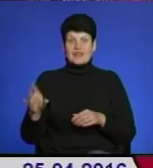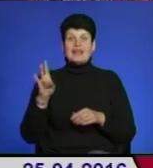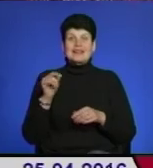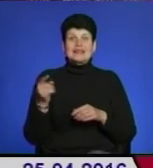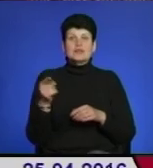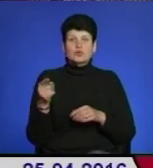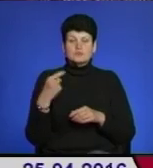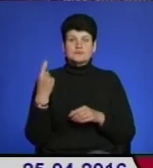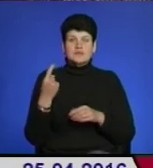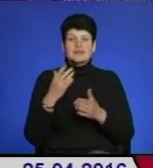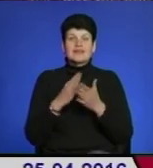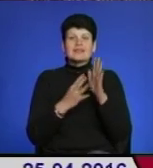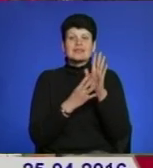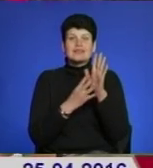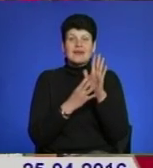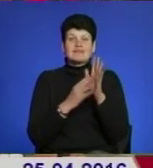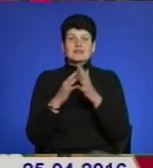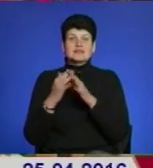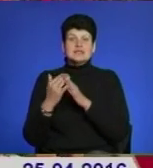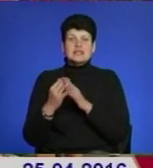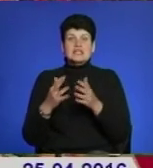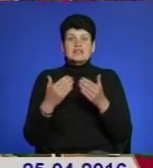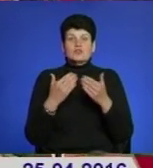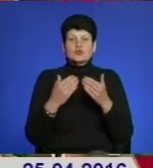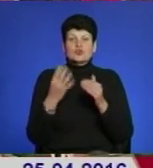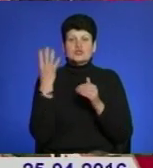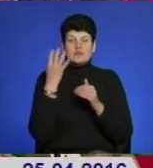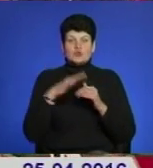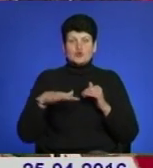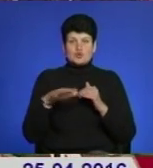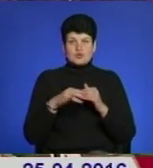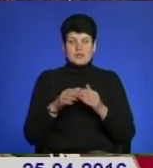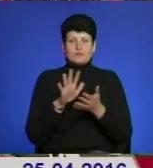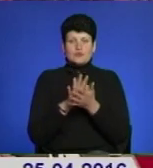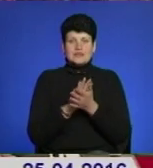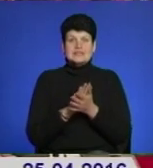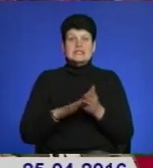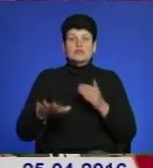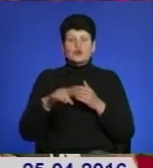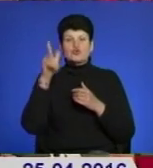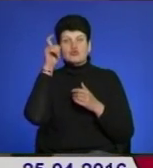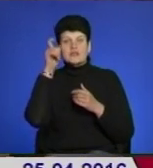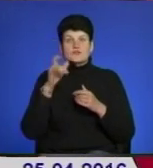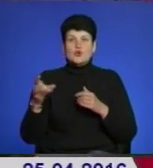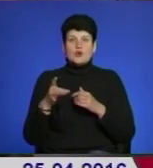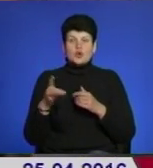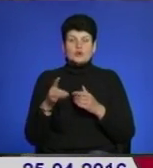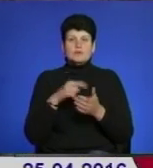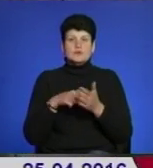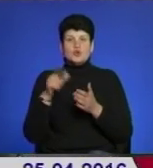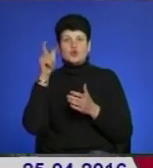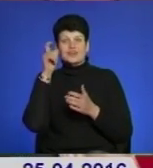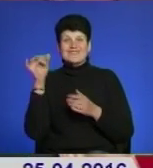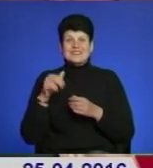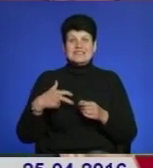Тернопільщині є 9 населених пунктів, котрі відносяться до 4-ї зони забруднення. Це територія Чортківського району, міста Чортків та